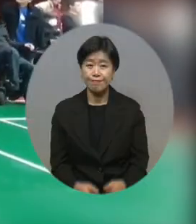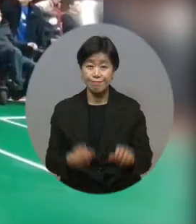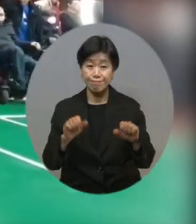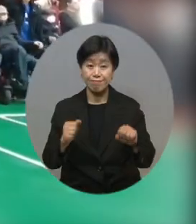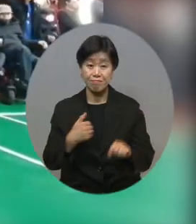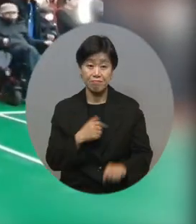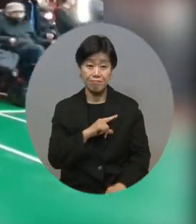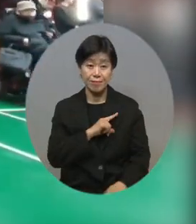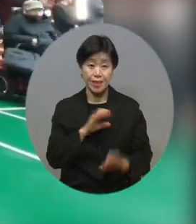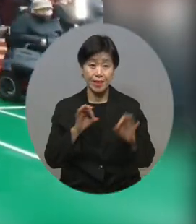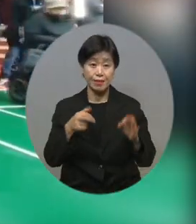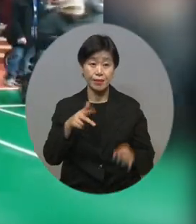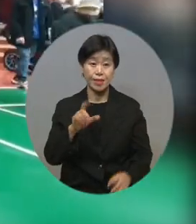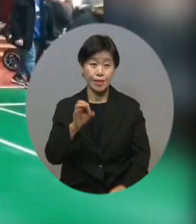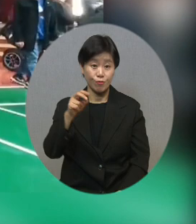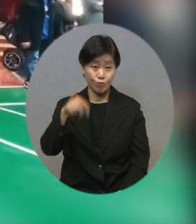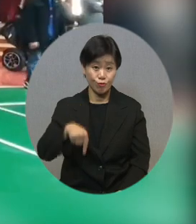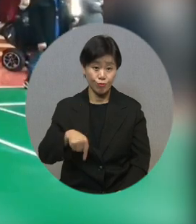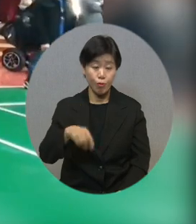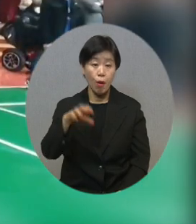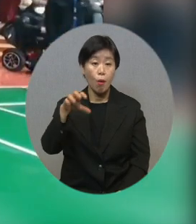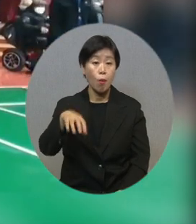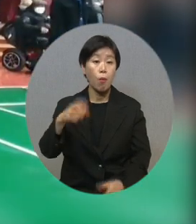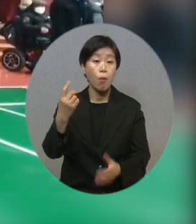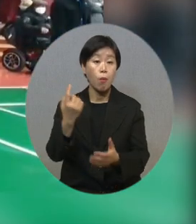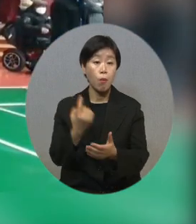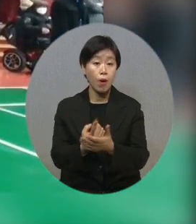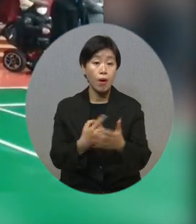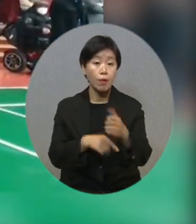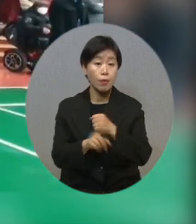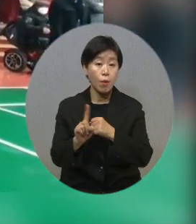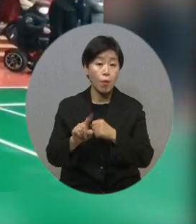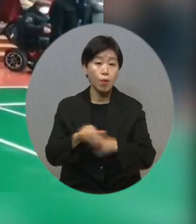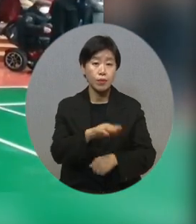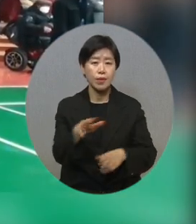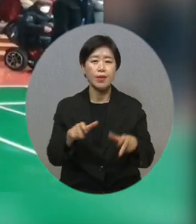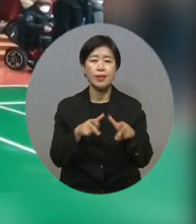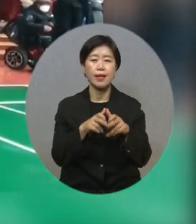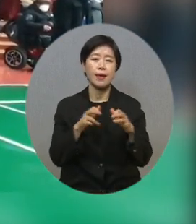동기는 우리 장애인 건강 중심에 갖고